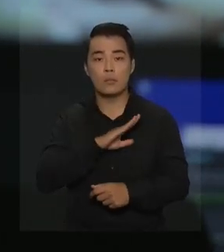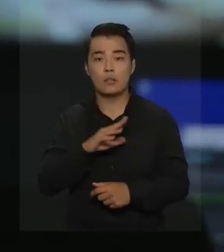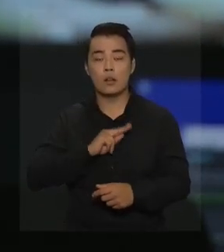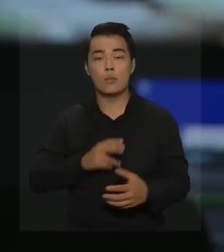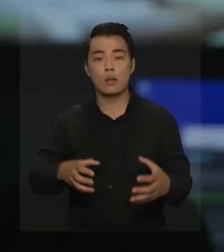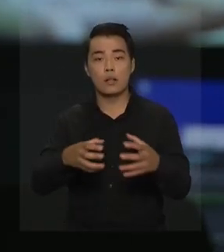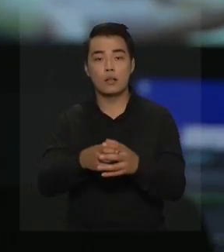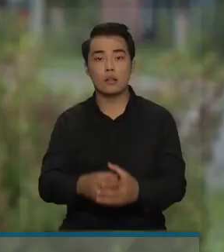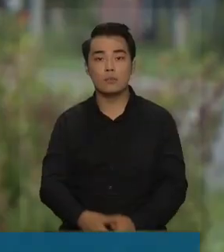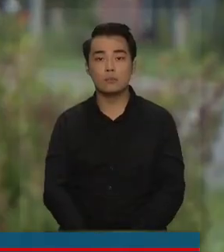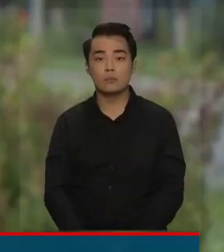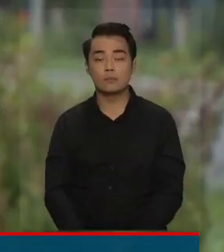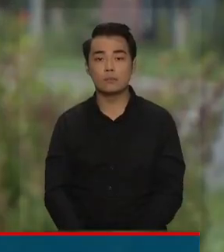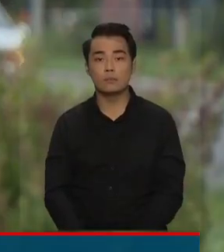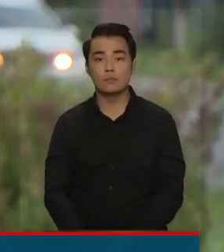Бахтияр Даркеев.